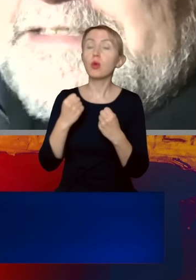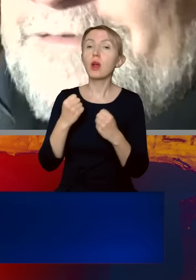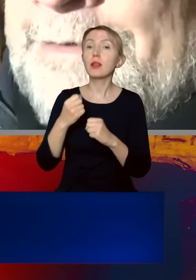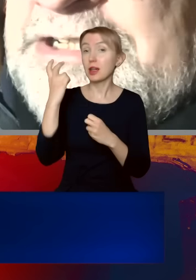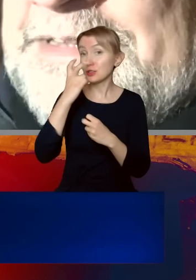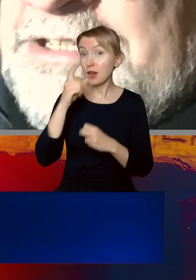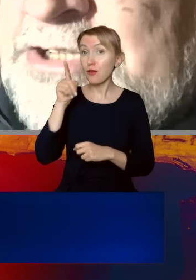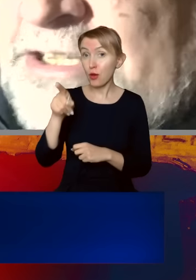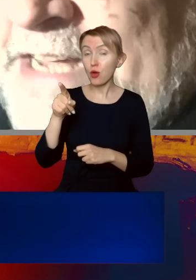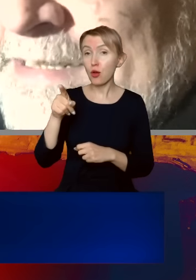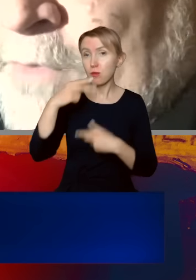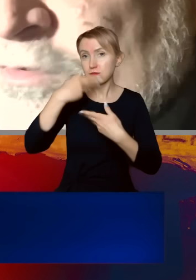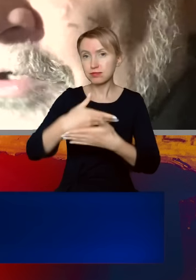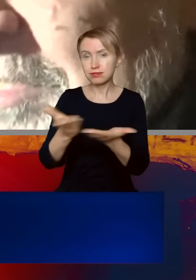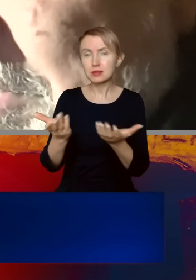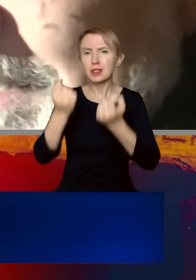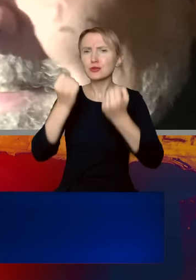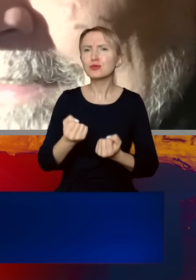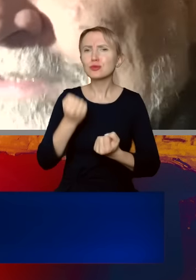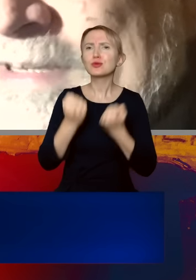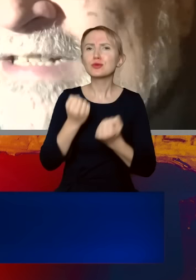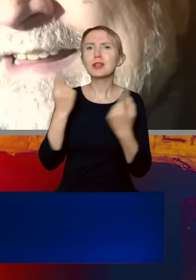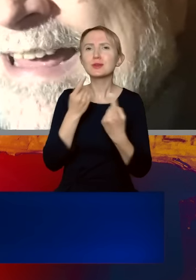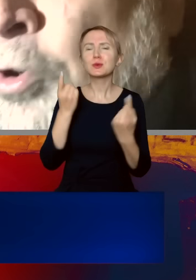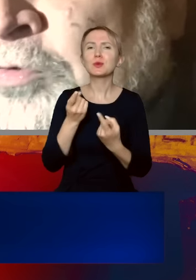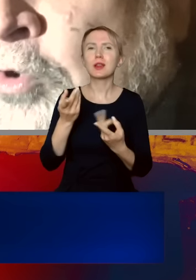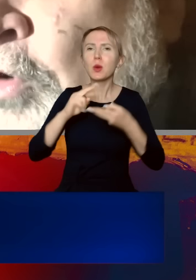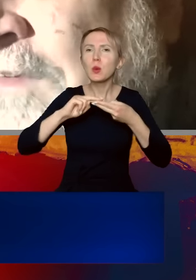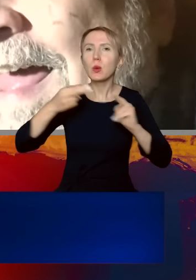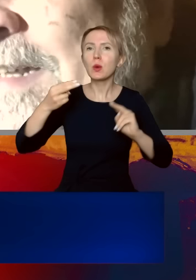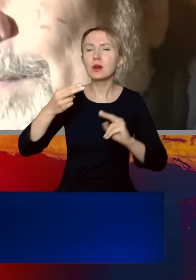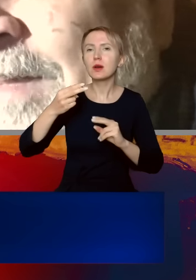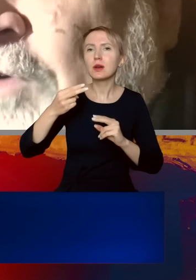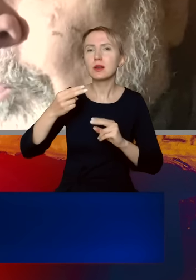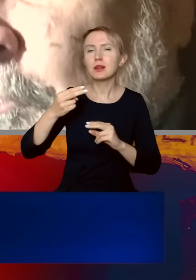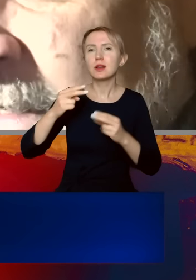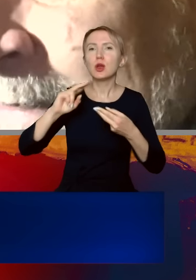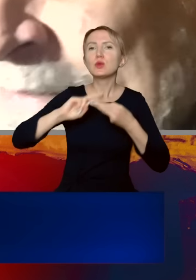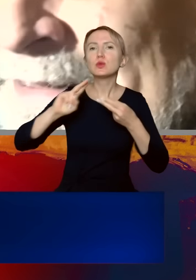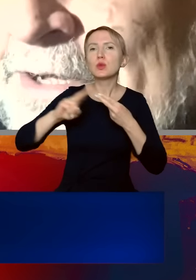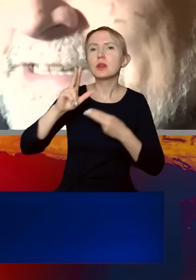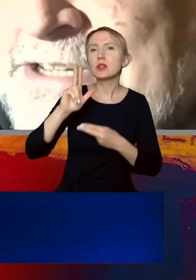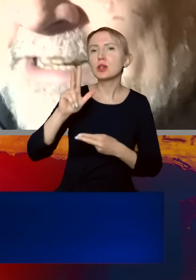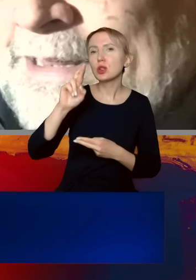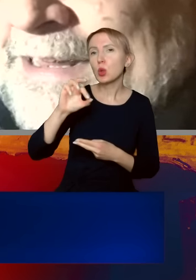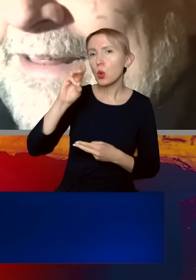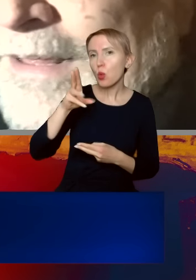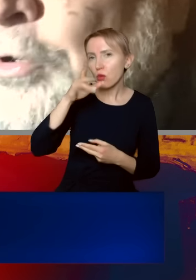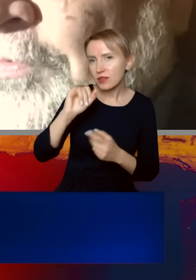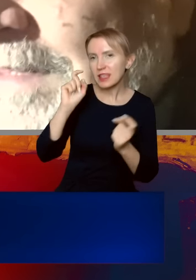którą częstowała, żeby te ciężkie czasy nam osłodzić. To są tak zwane krówki antyplatformówki. To